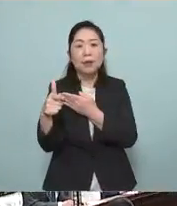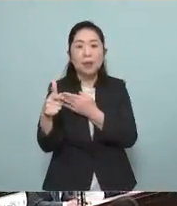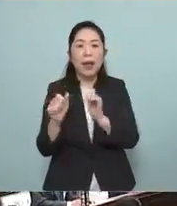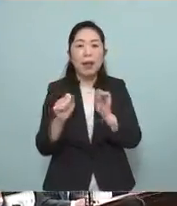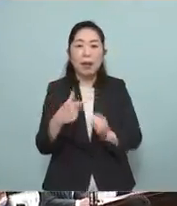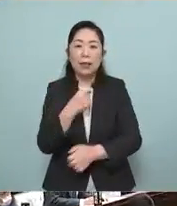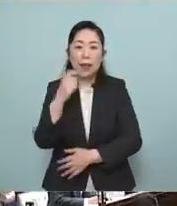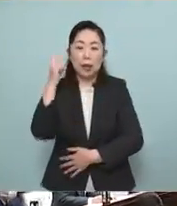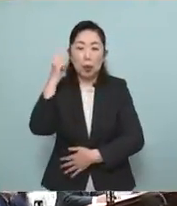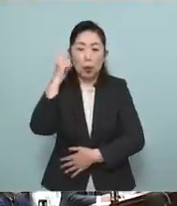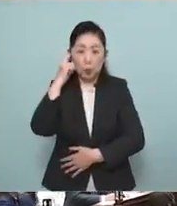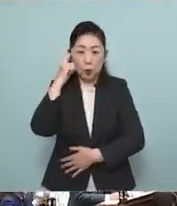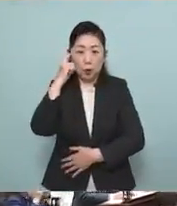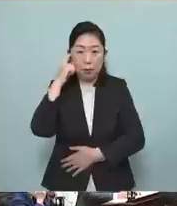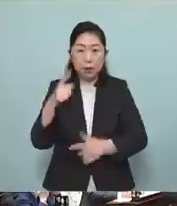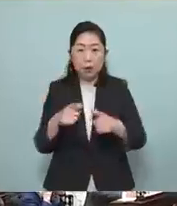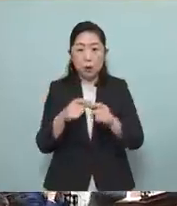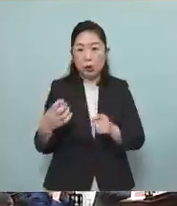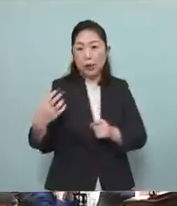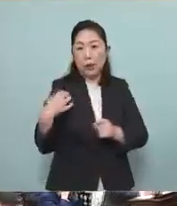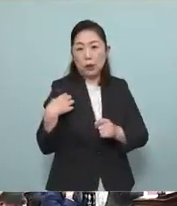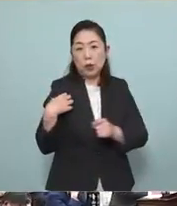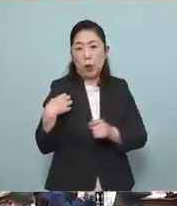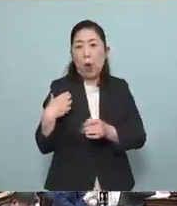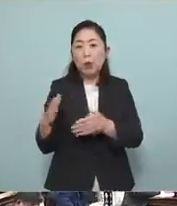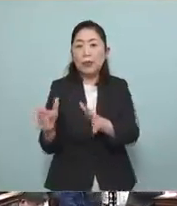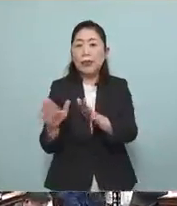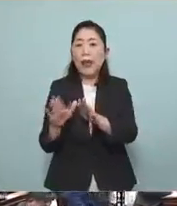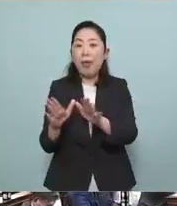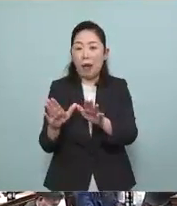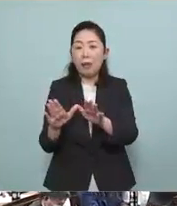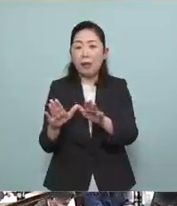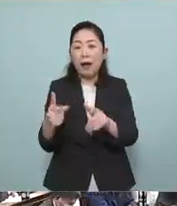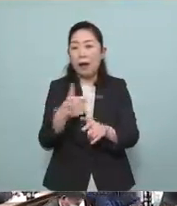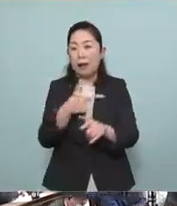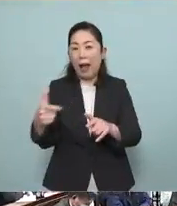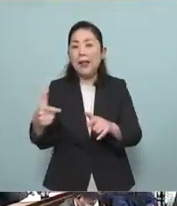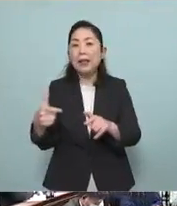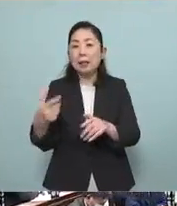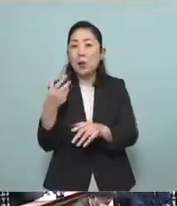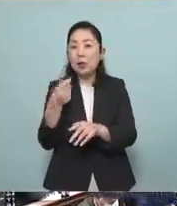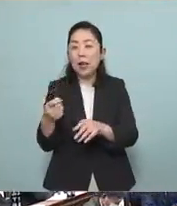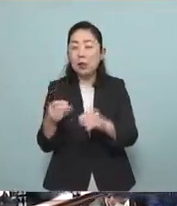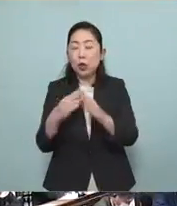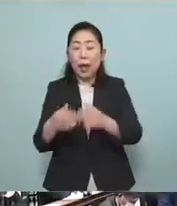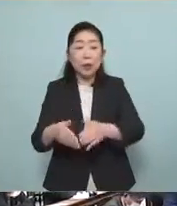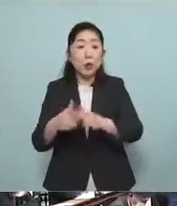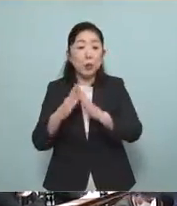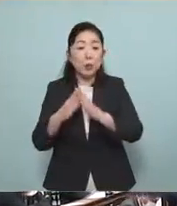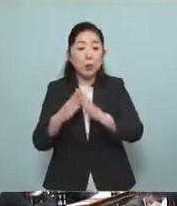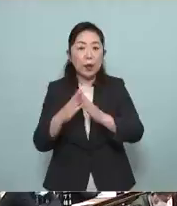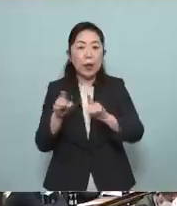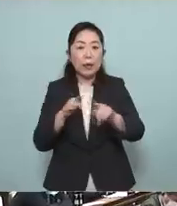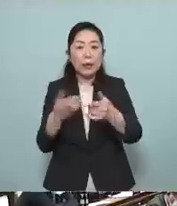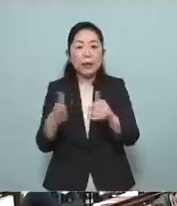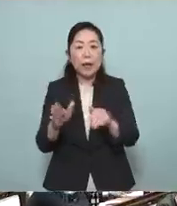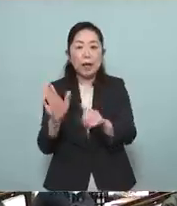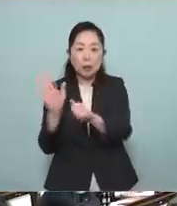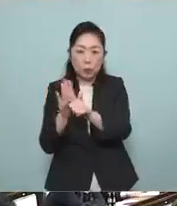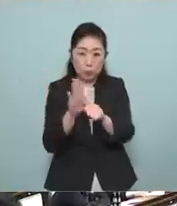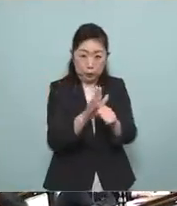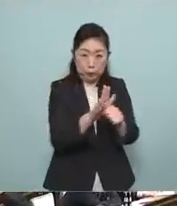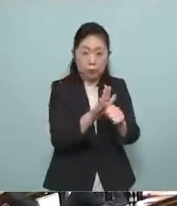います。国としても自衛隊による大規模接種会場を設置し、自治体の取り組みを後押し